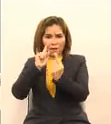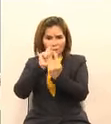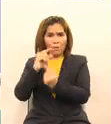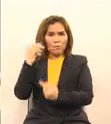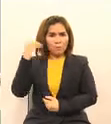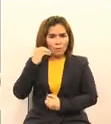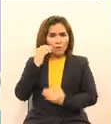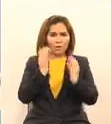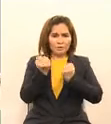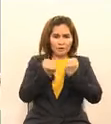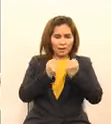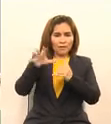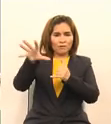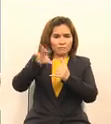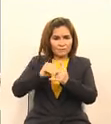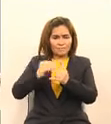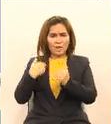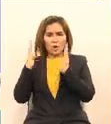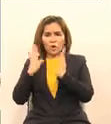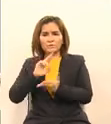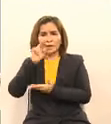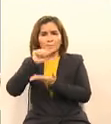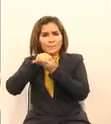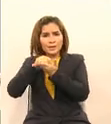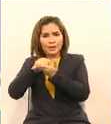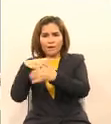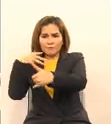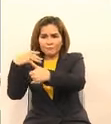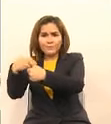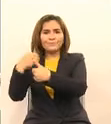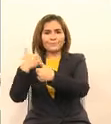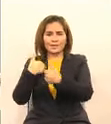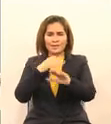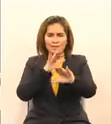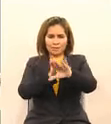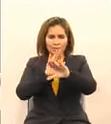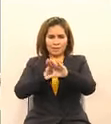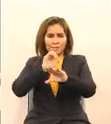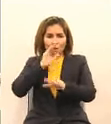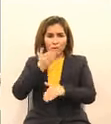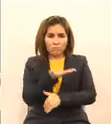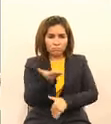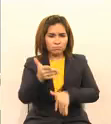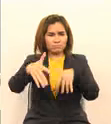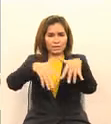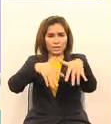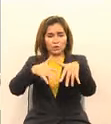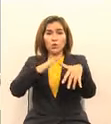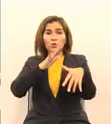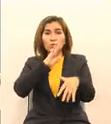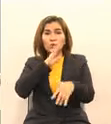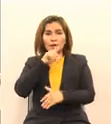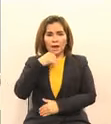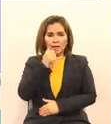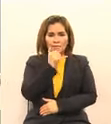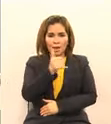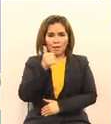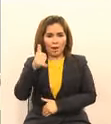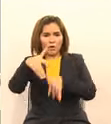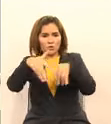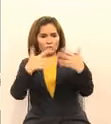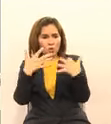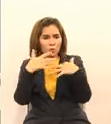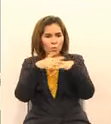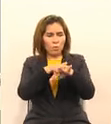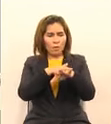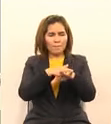นะครับอันนี้ก็ต้องเตือนพี่น้องประชาชนนะครับว่าพวกเราเดินทางไม่ว่าไปที่ชุมชนหรือ